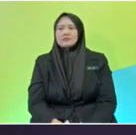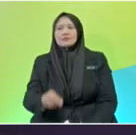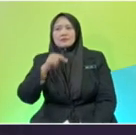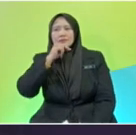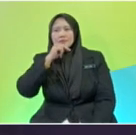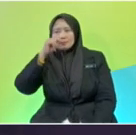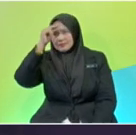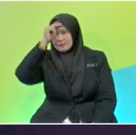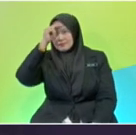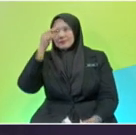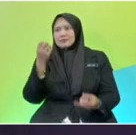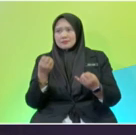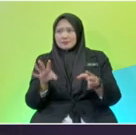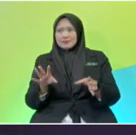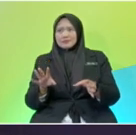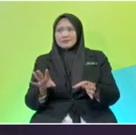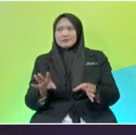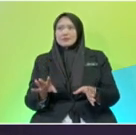angkat tangan